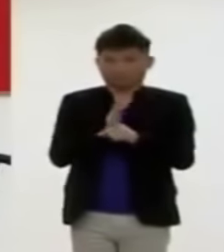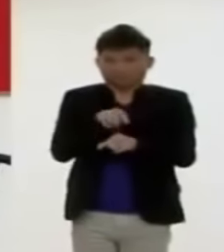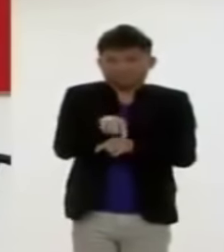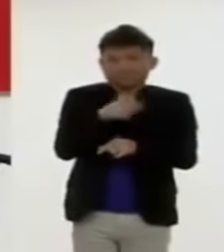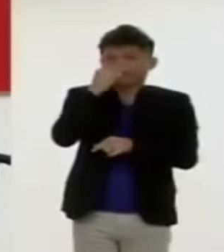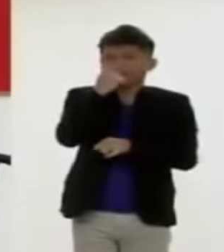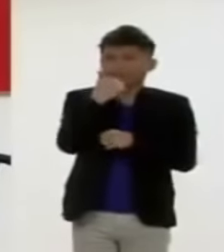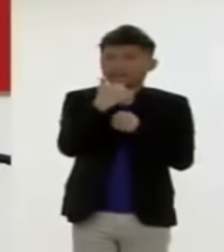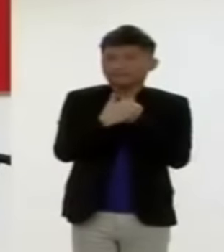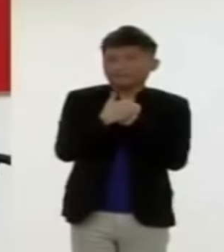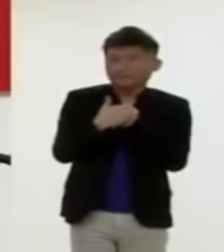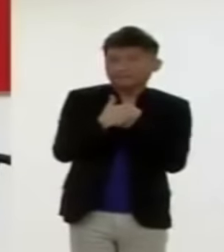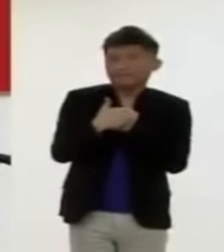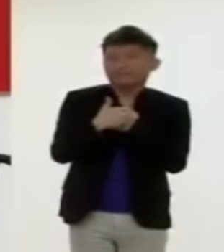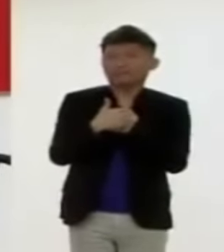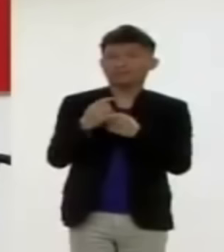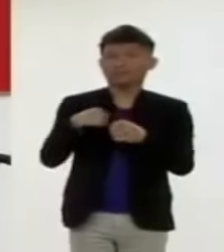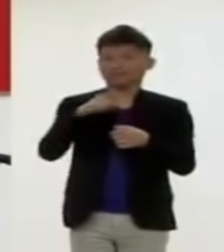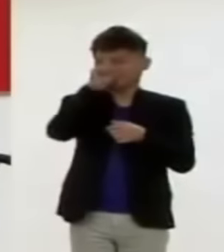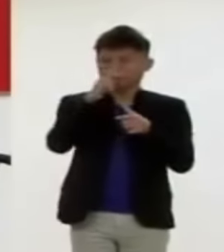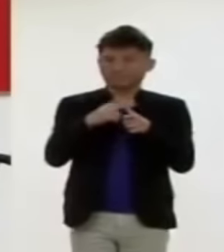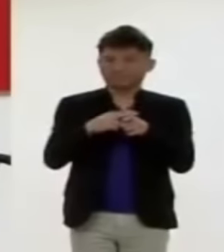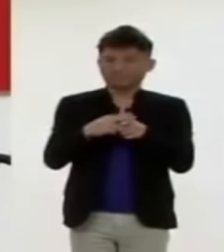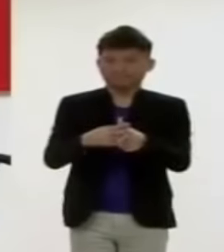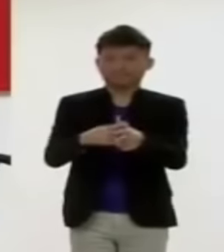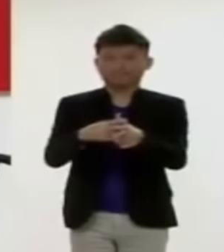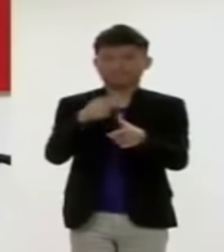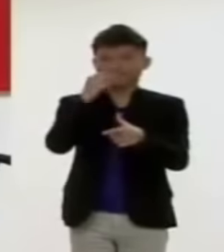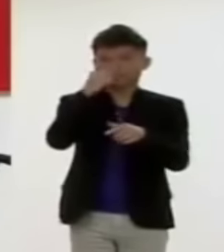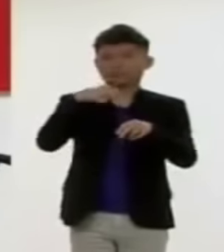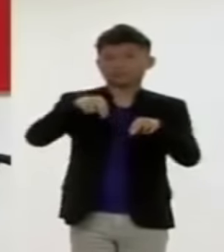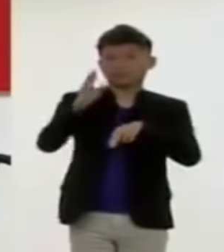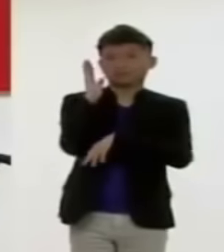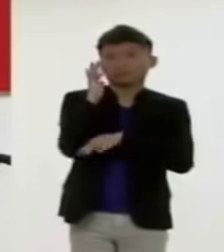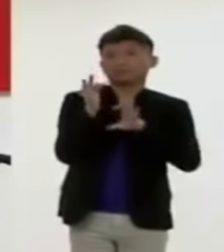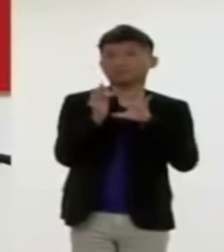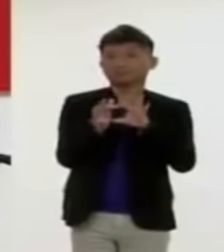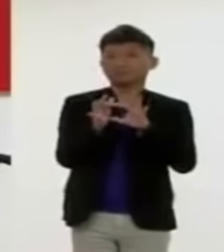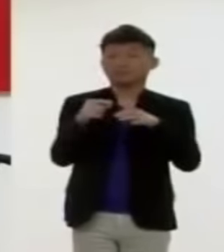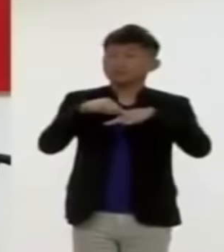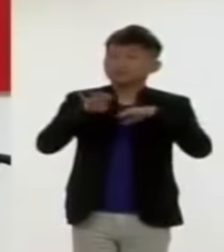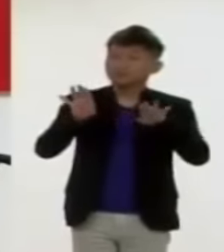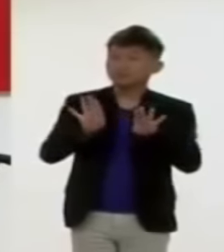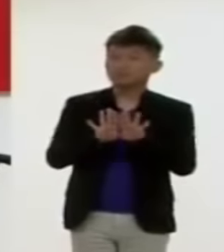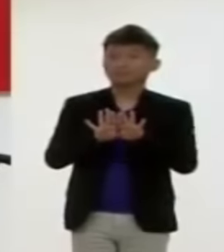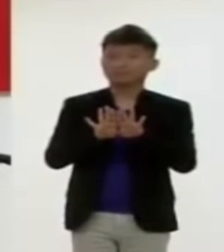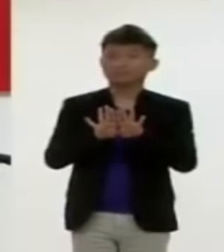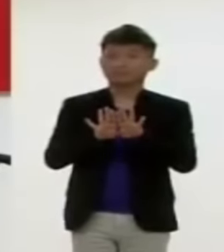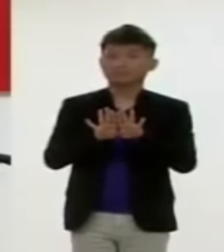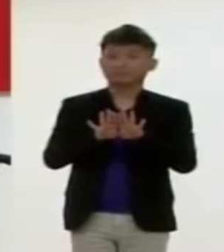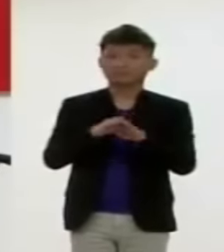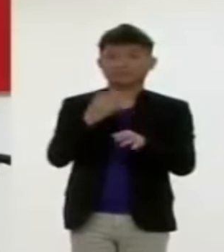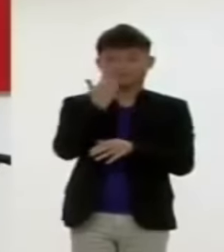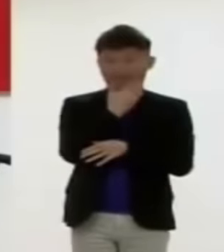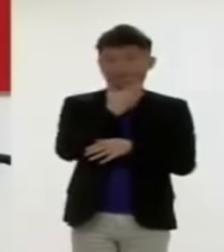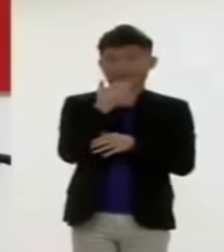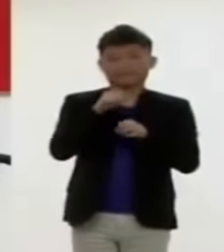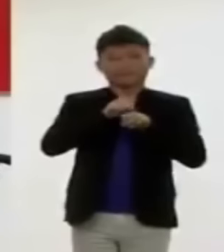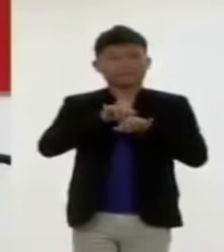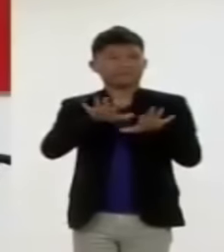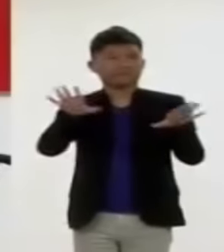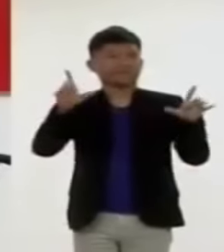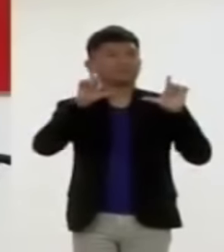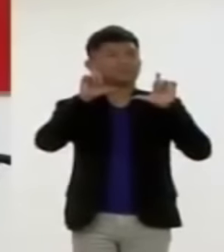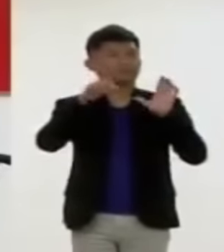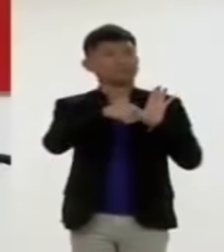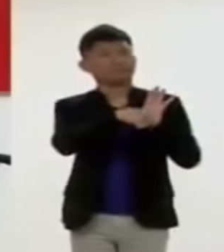金门我要推它是两岸特别行政区，金门它可以把金门的美带到世界。我是基督